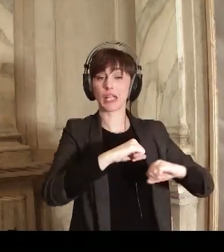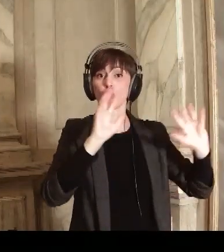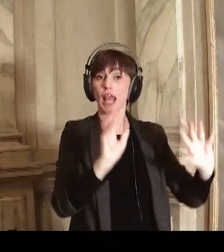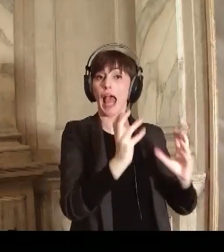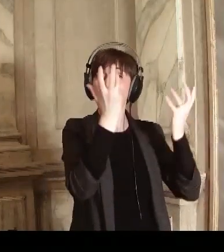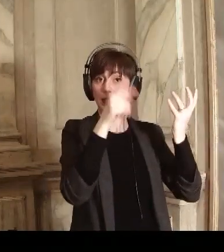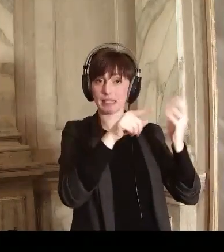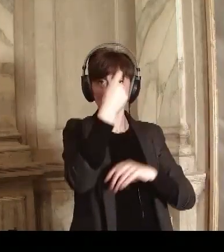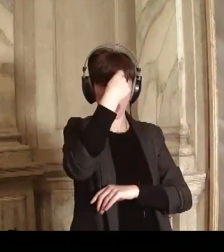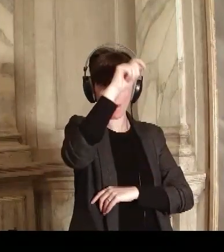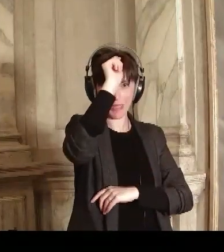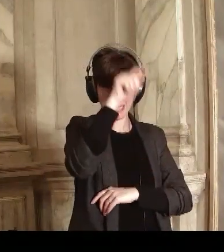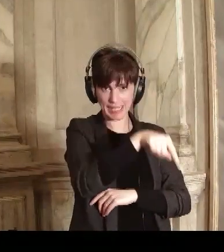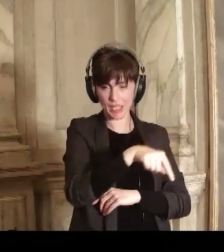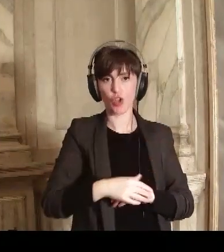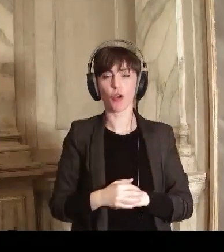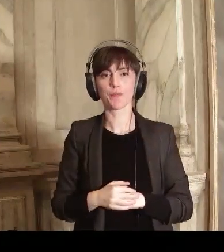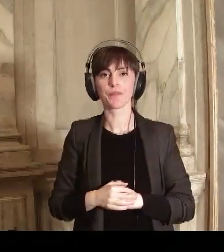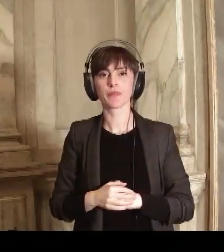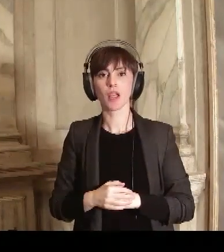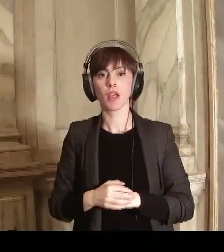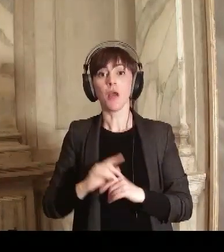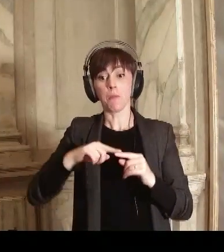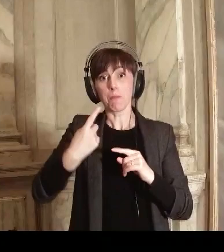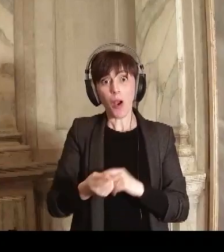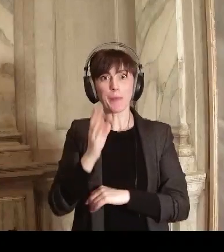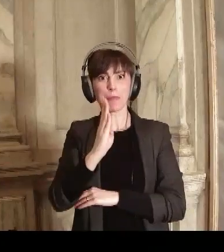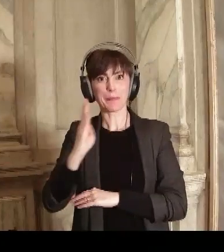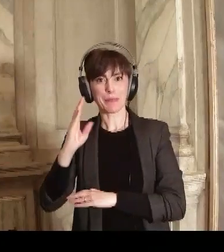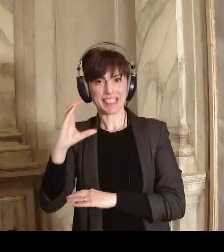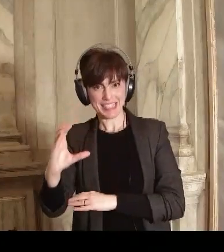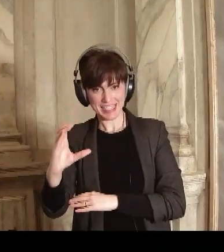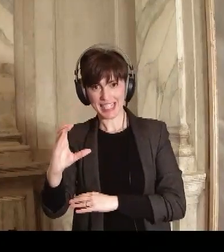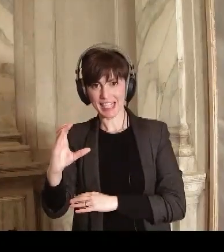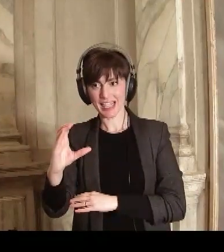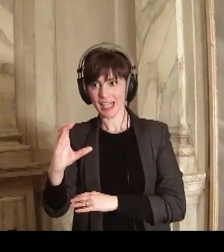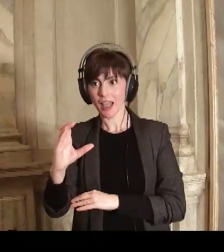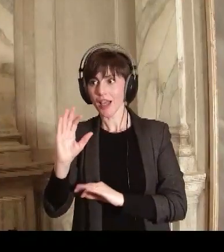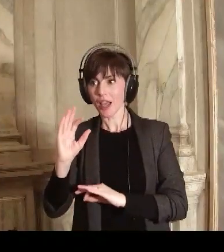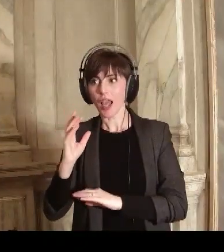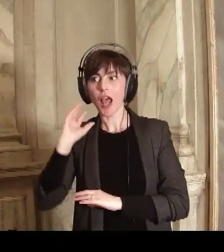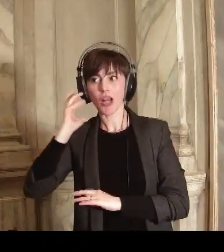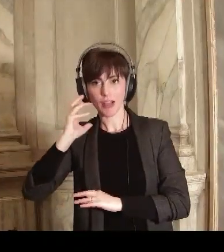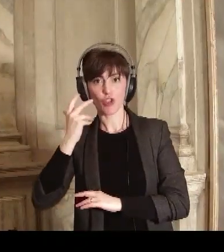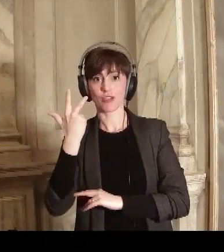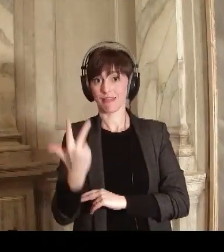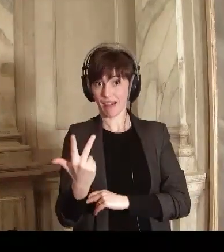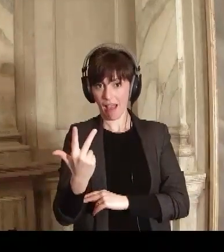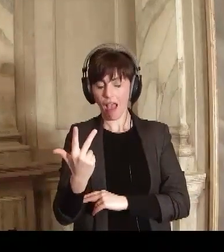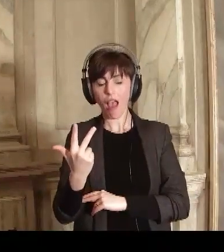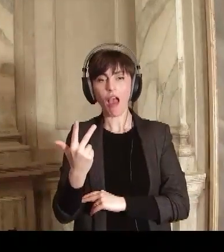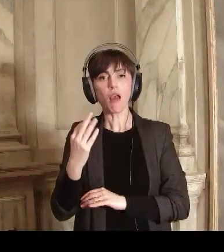musica, a Tom Service alla BBC Radio 3 l'onere e l'onore di parlare invece dei lati critici